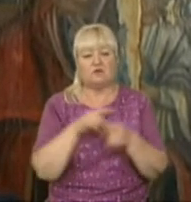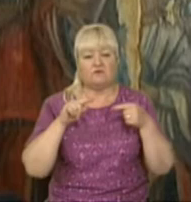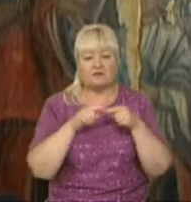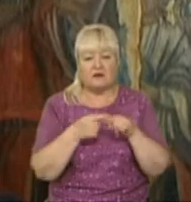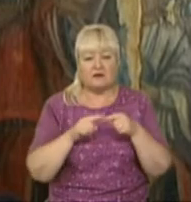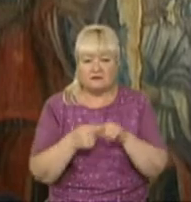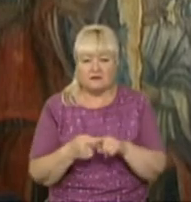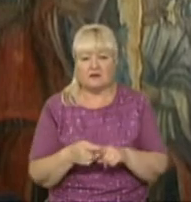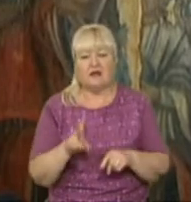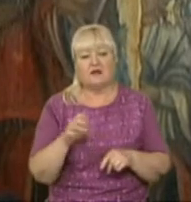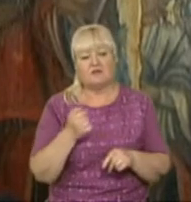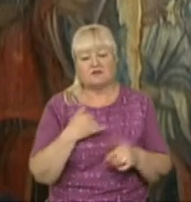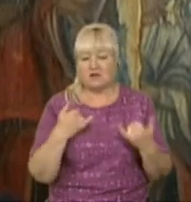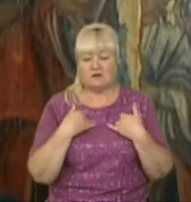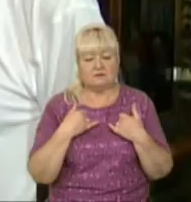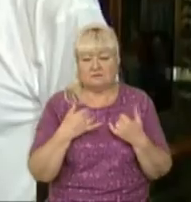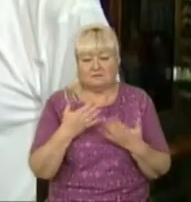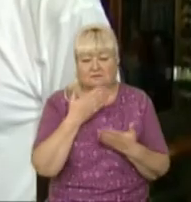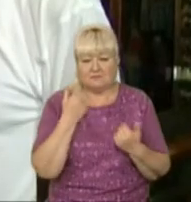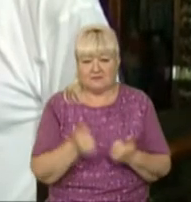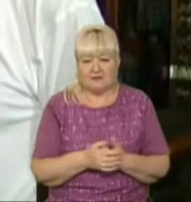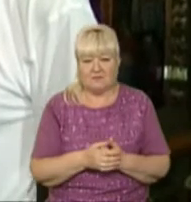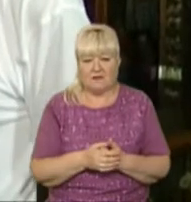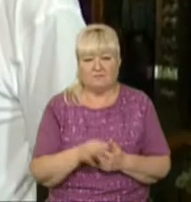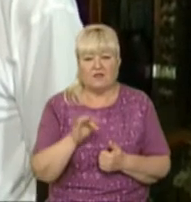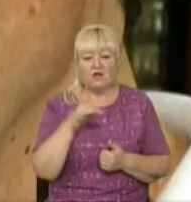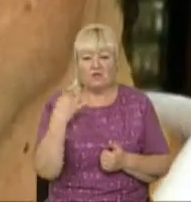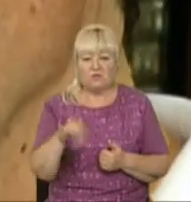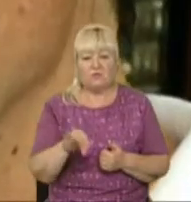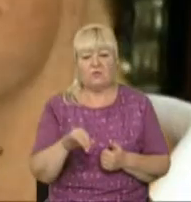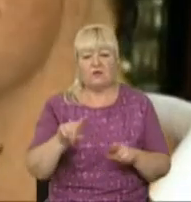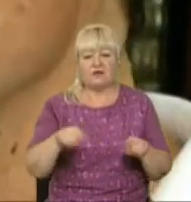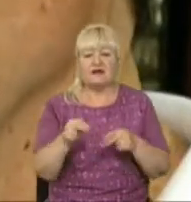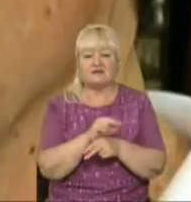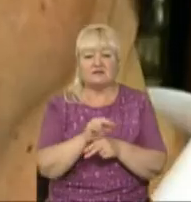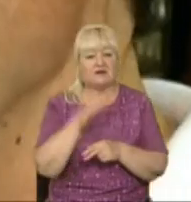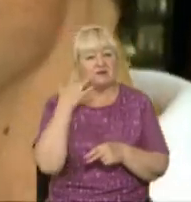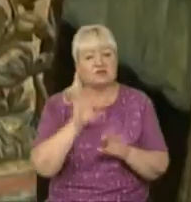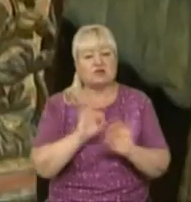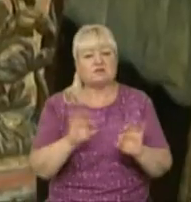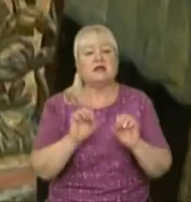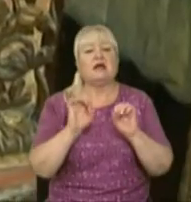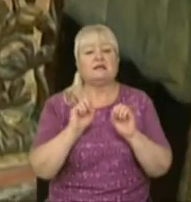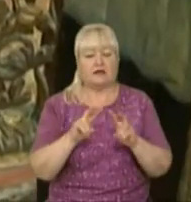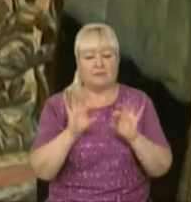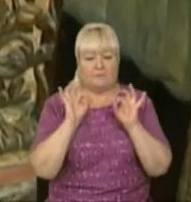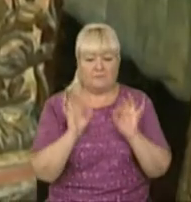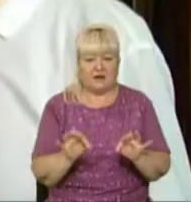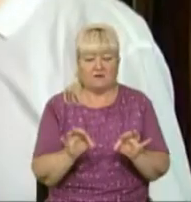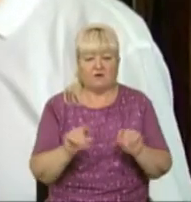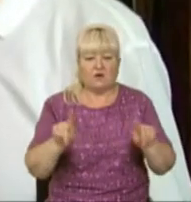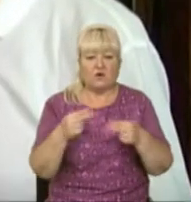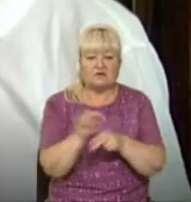якими ми, на жаль, не володіємо. Юрій Янчишин, реставратор США, розповідає, як правильно реставрувати сакральні